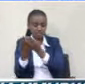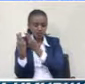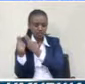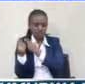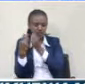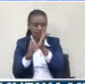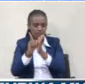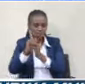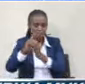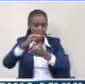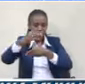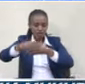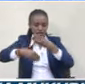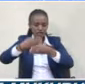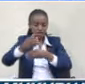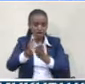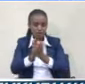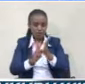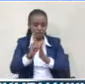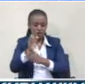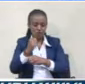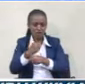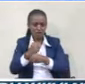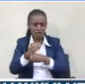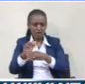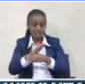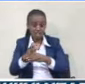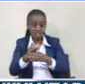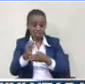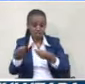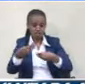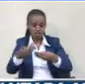rishinzwe iterambere ry'inganda no guteza imbere abikorera muri Ministeri y'Ubucuruzi n'Inganda.